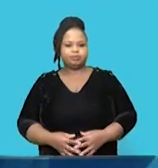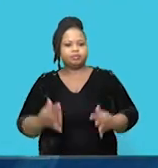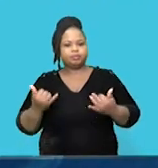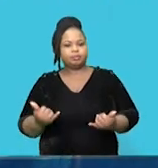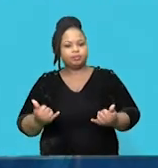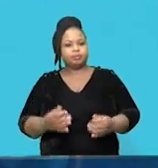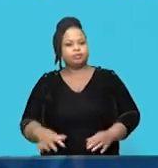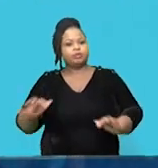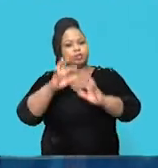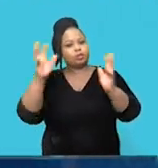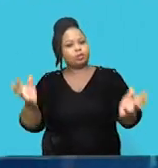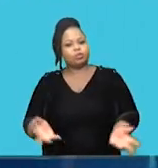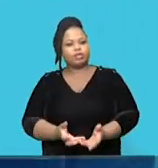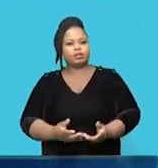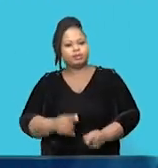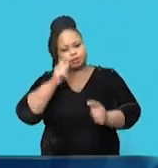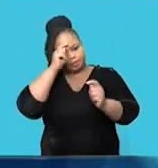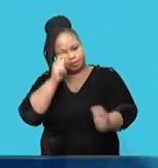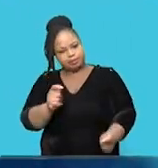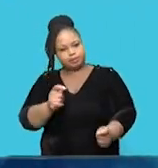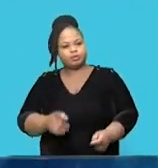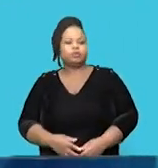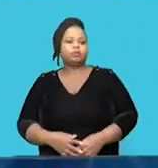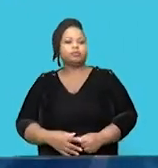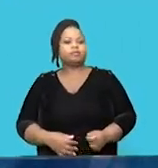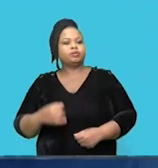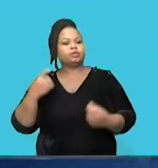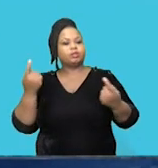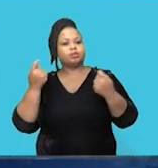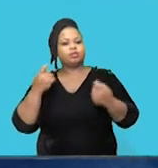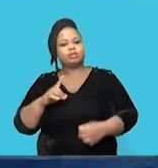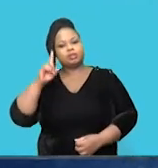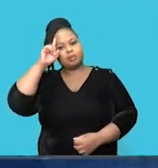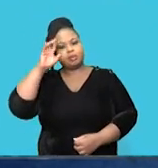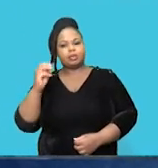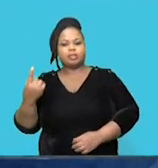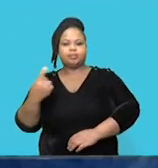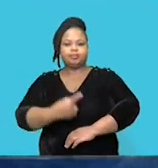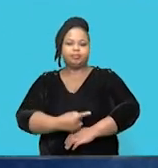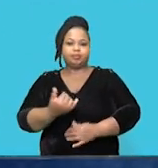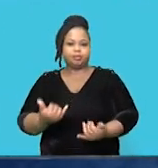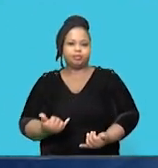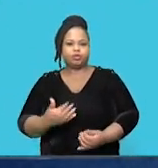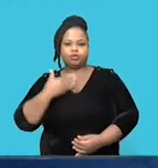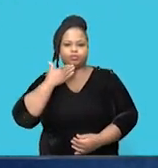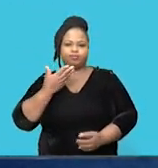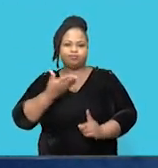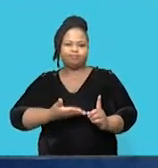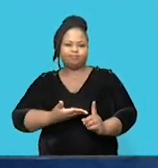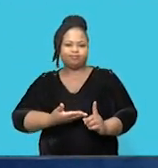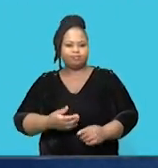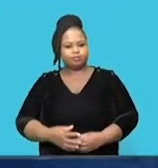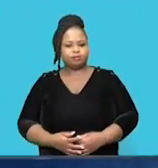Namhlanje ilizwe jikelele liqaphela umhla wokuzalwa kwalowo wayesakuba ngumongameli weli ubawo uNelson